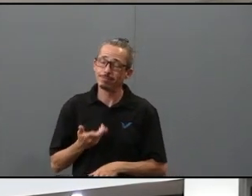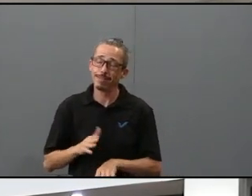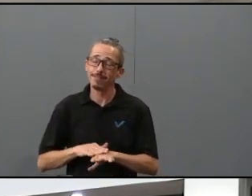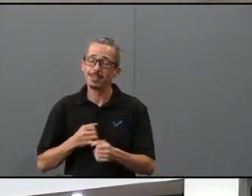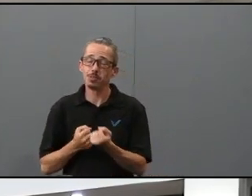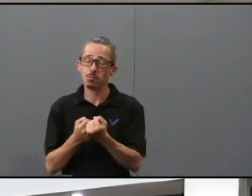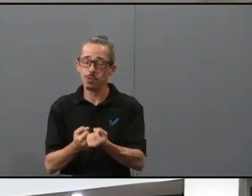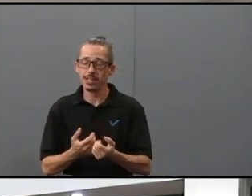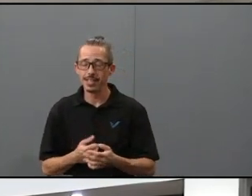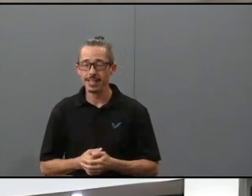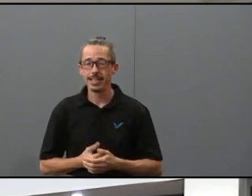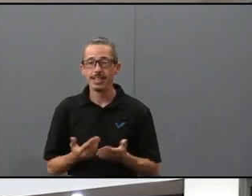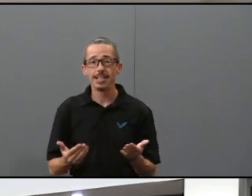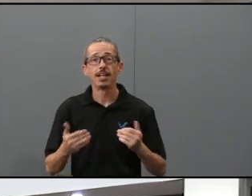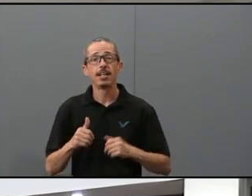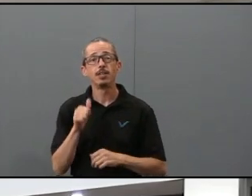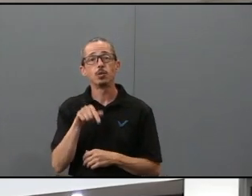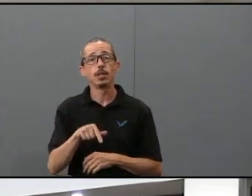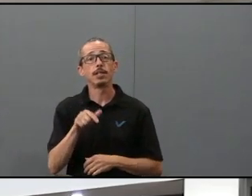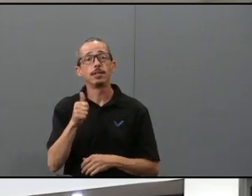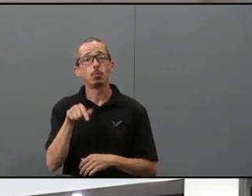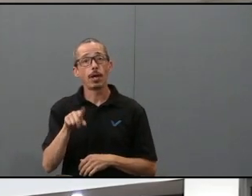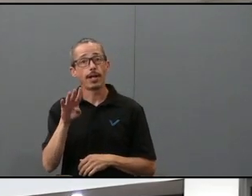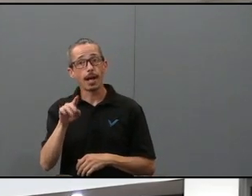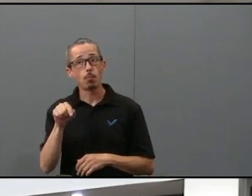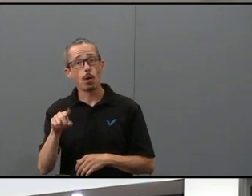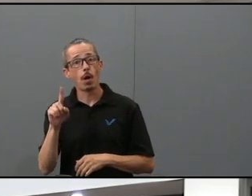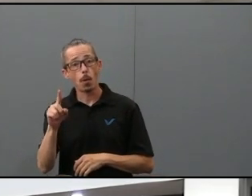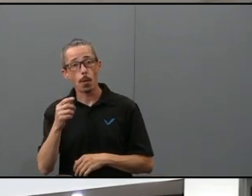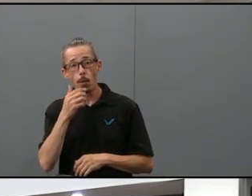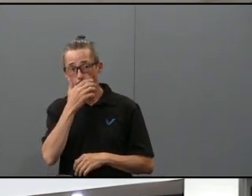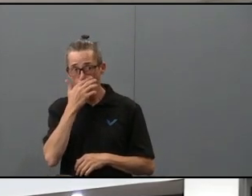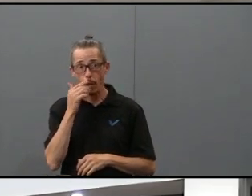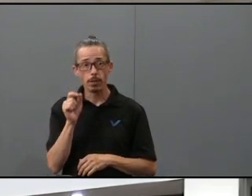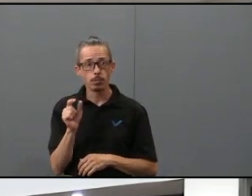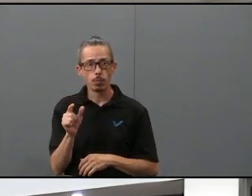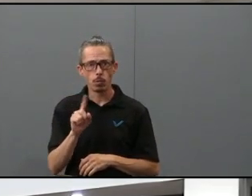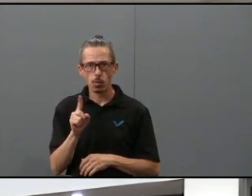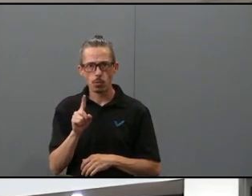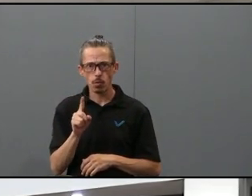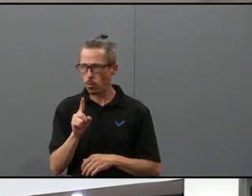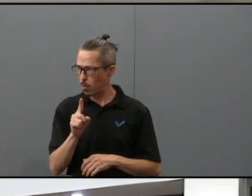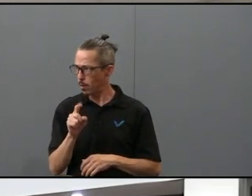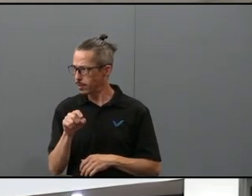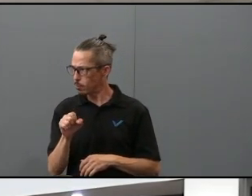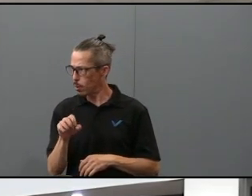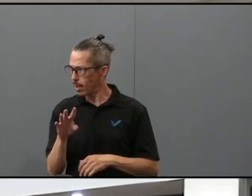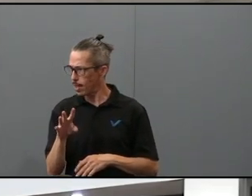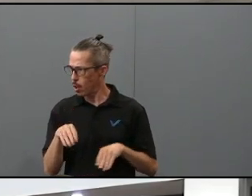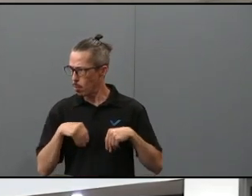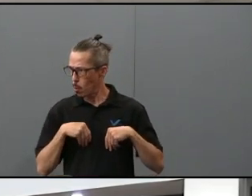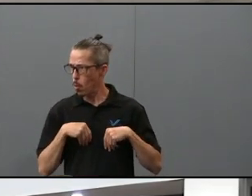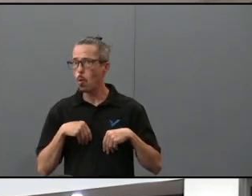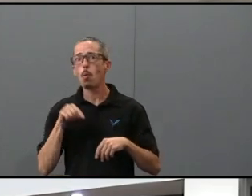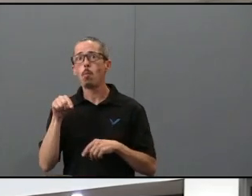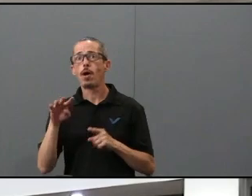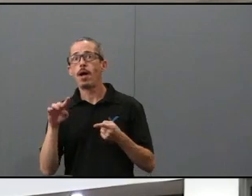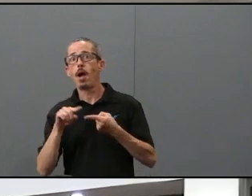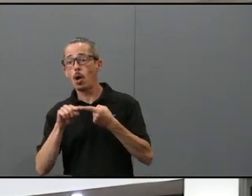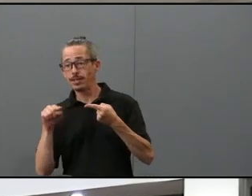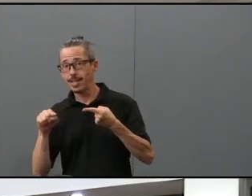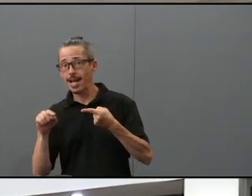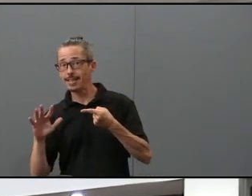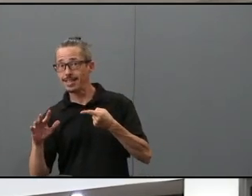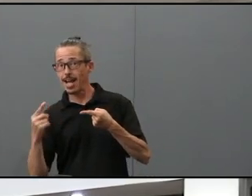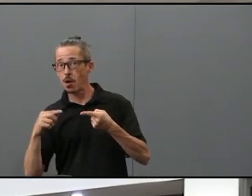beaucoup alors 10.4.1 t donc on tombe à 10.4 adoption 10.4.1 1-5